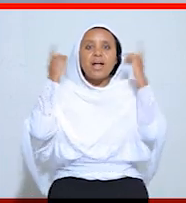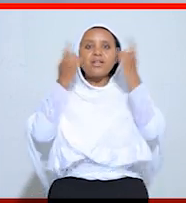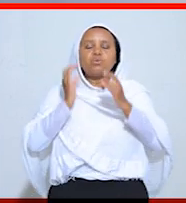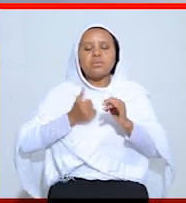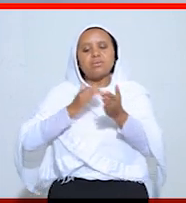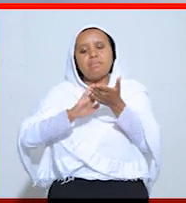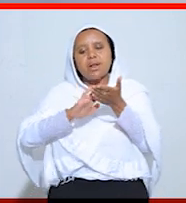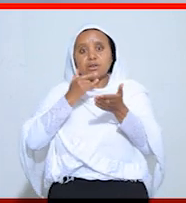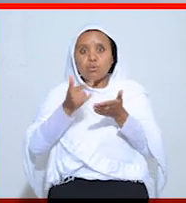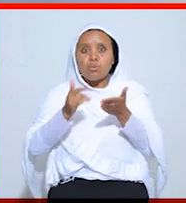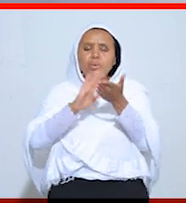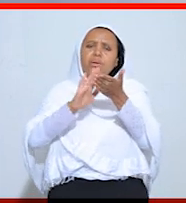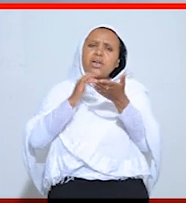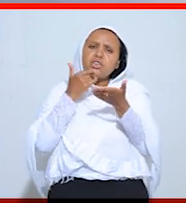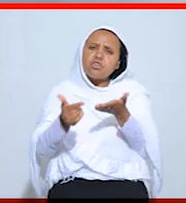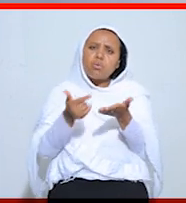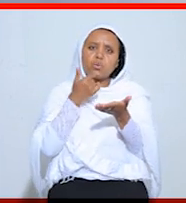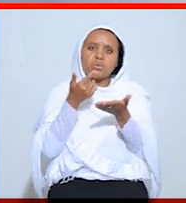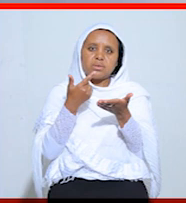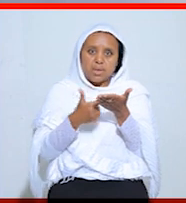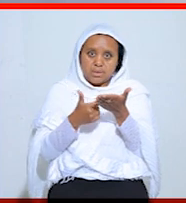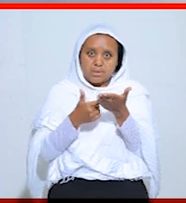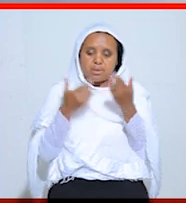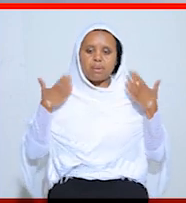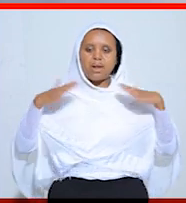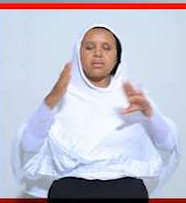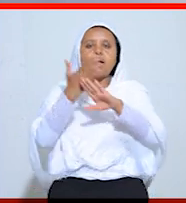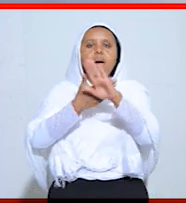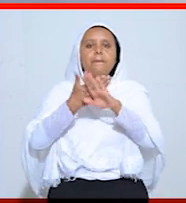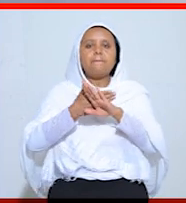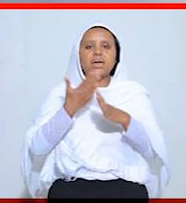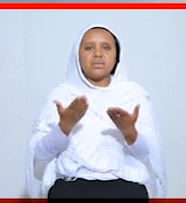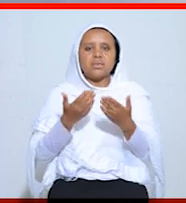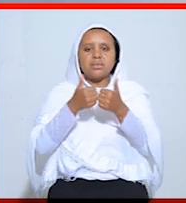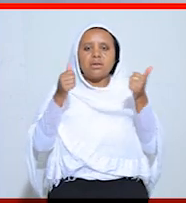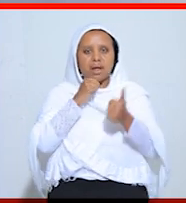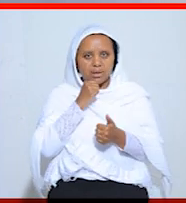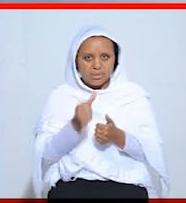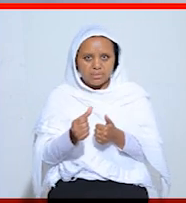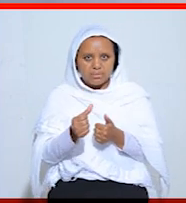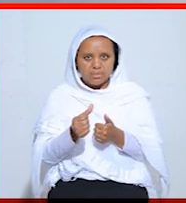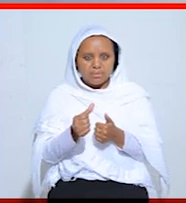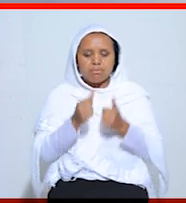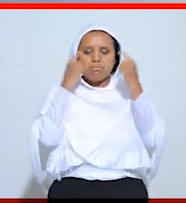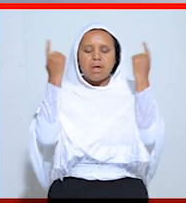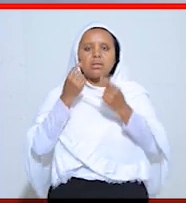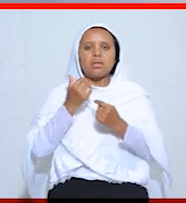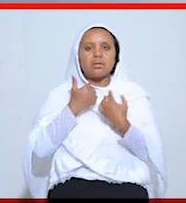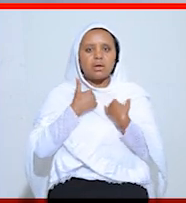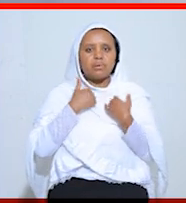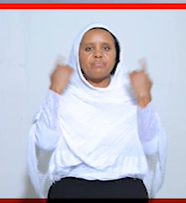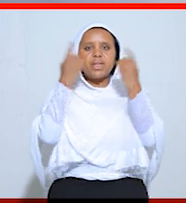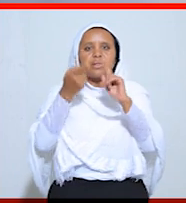ልመናቸው ኃጢአተኞችን ማርልን ነው፣ ይቅርበልልን ነው የሚሉት። ስለዚህ የመላእክት አማላጅነት እንዳይለየን፣